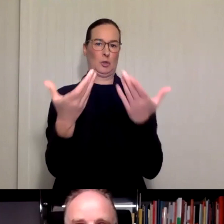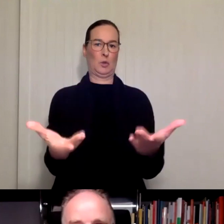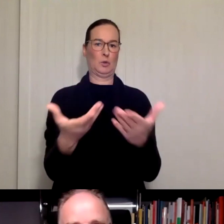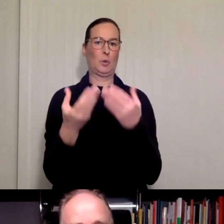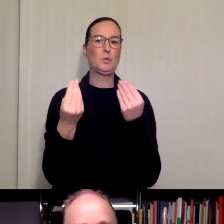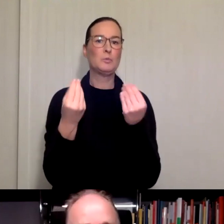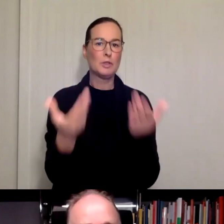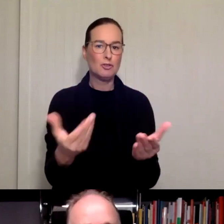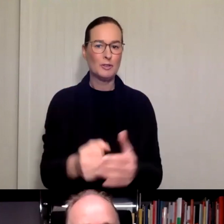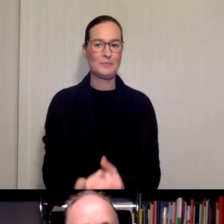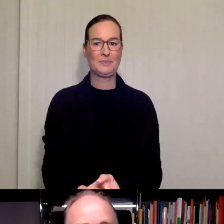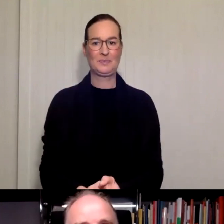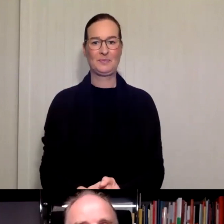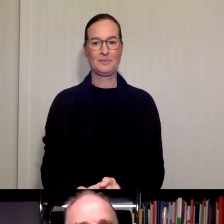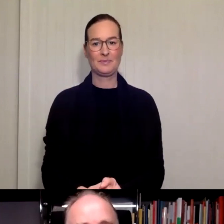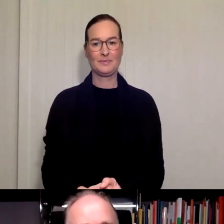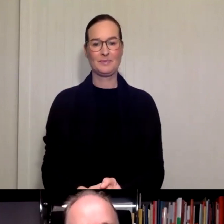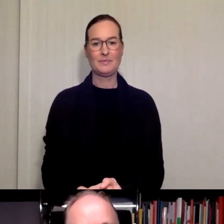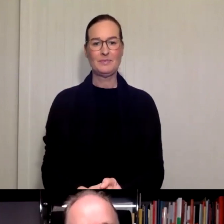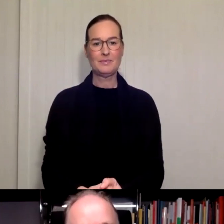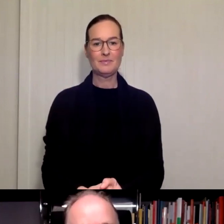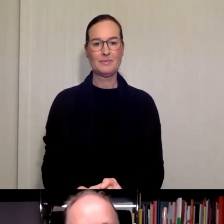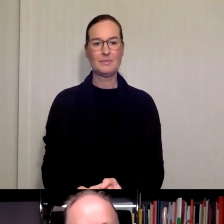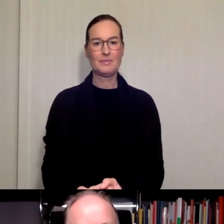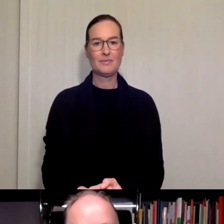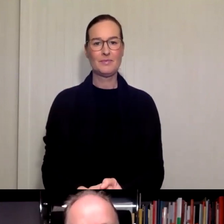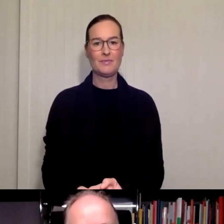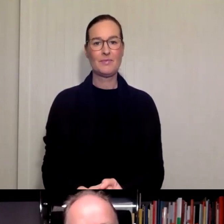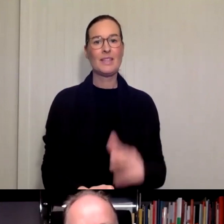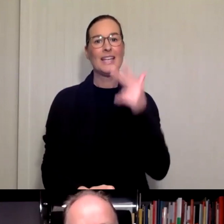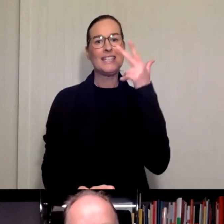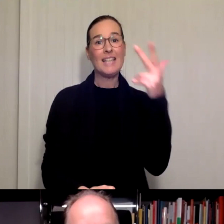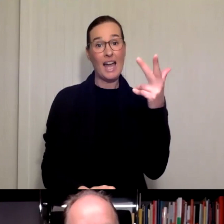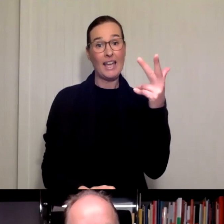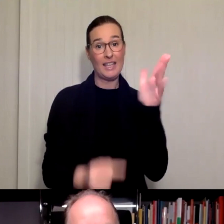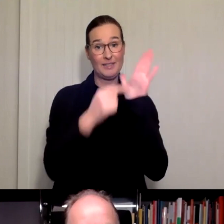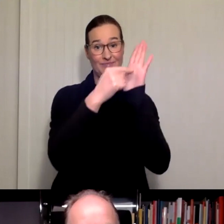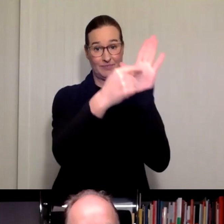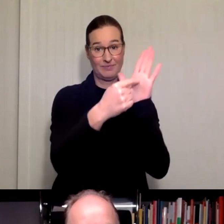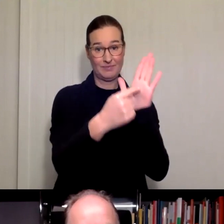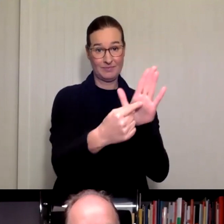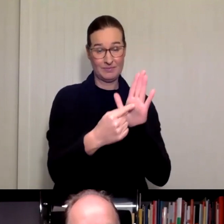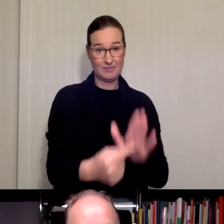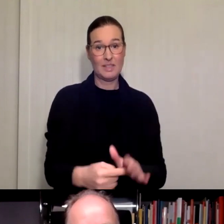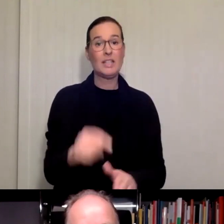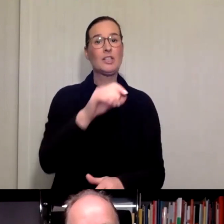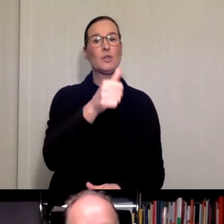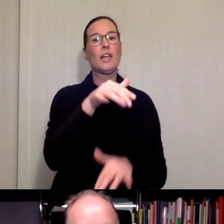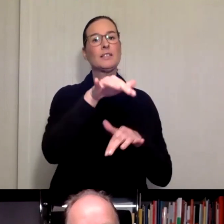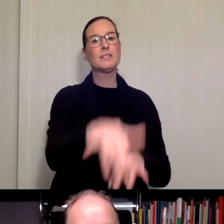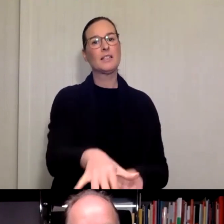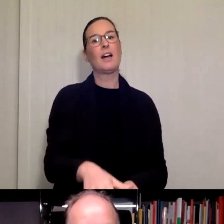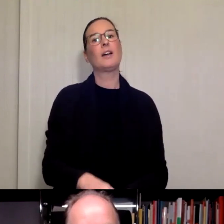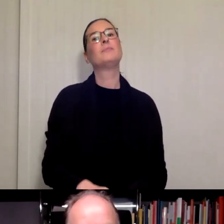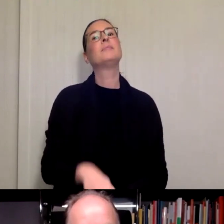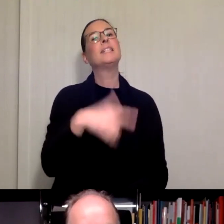Ich nutze vorweg einfach die Situation für 3 Hinweise. Das erste ist, wir haben eine Gebärdendolmetscherin bzw.